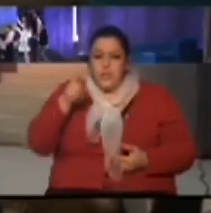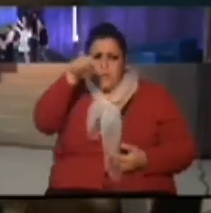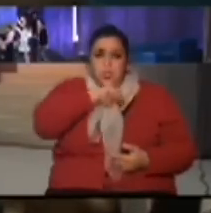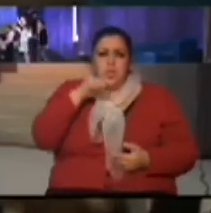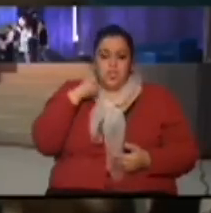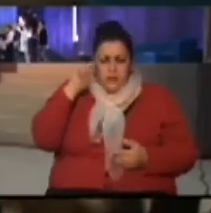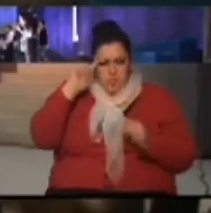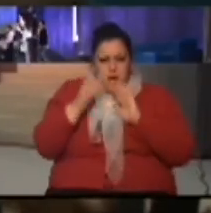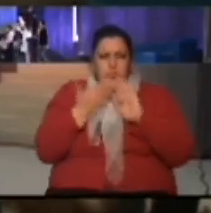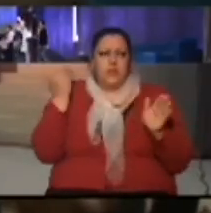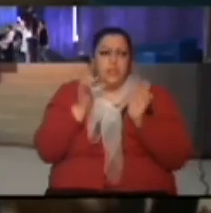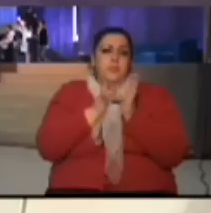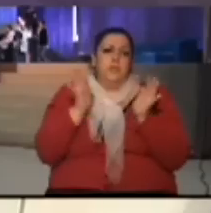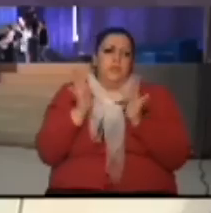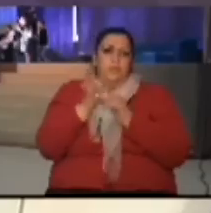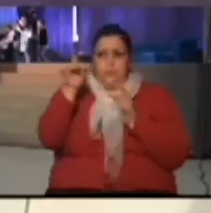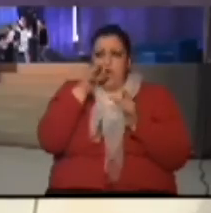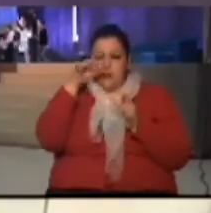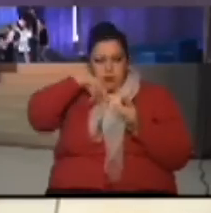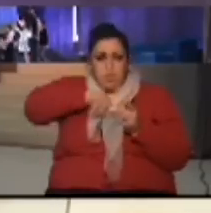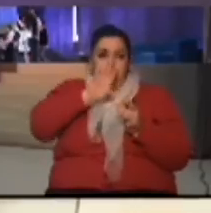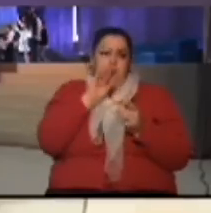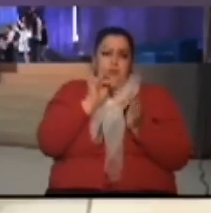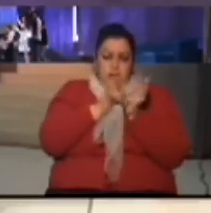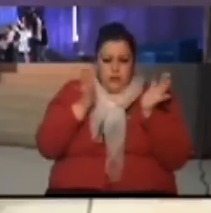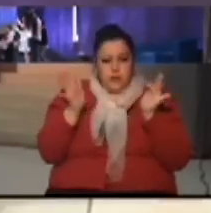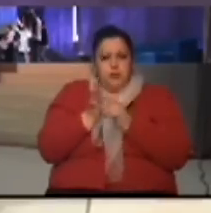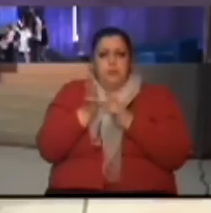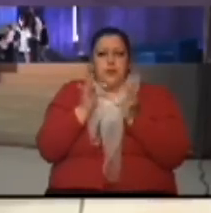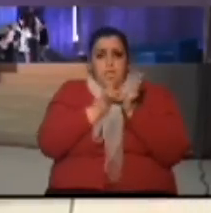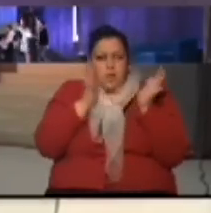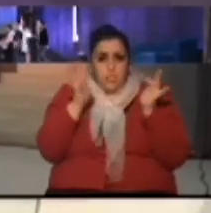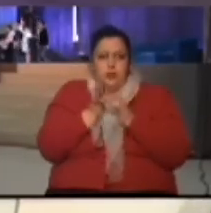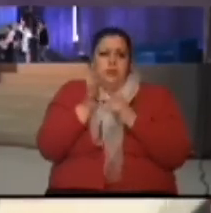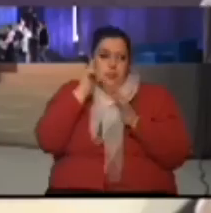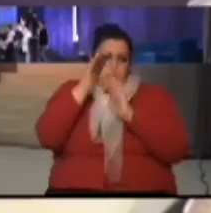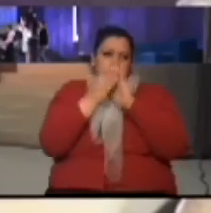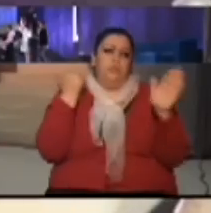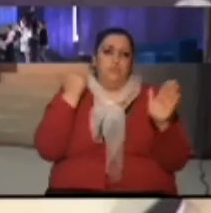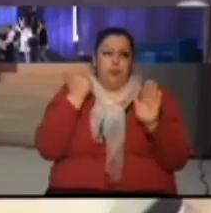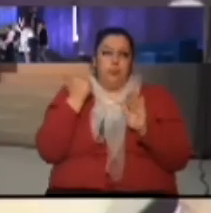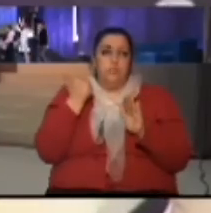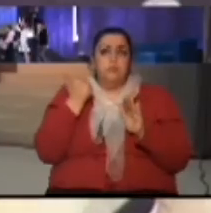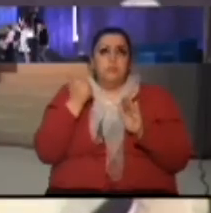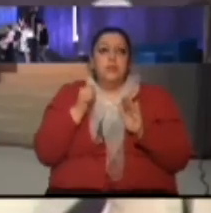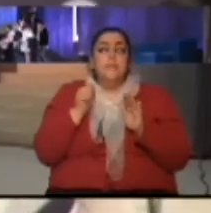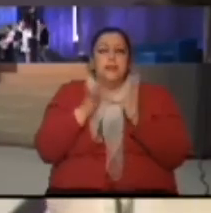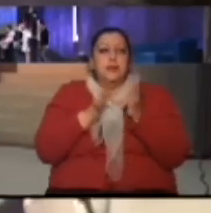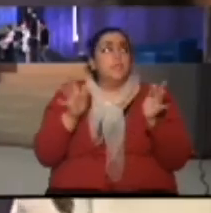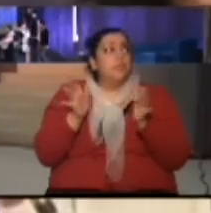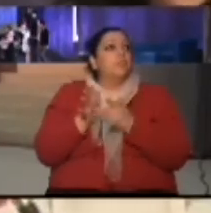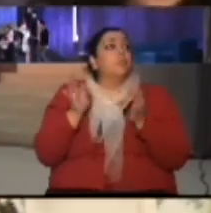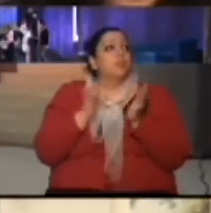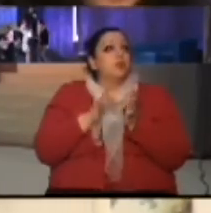կանչիր նրան քո ամեն իրավիճակի վրա, կանչիր նրան, Իսուս,